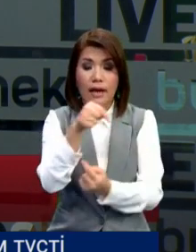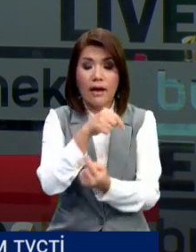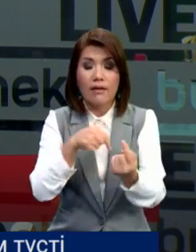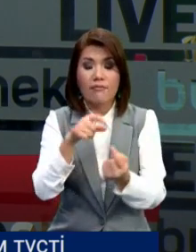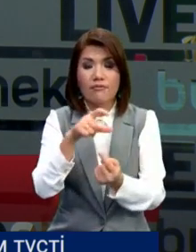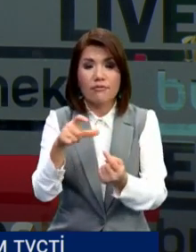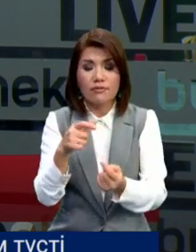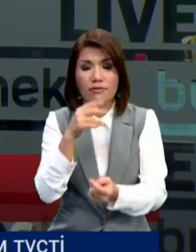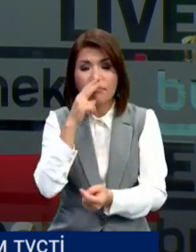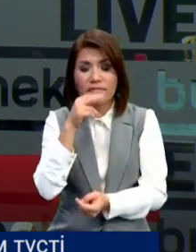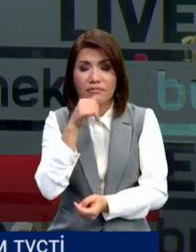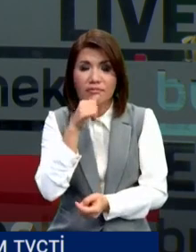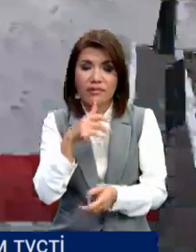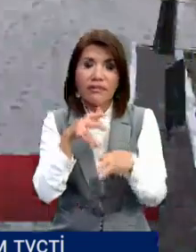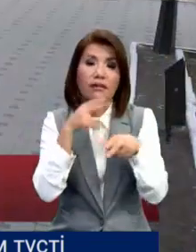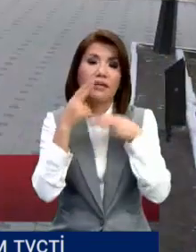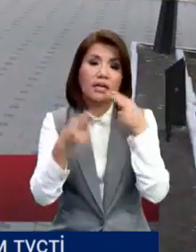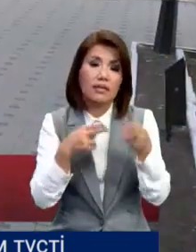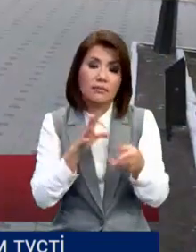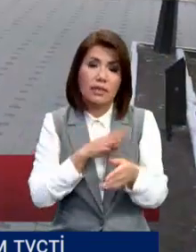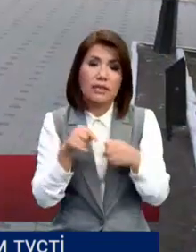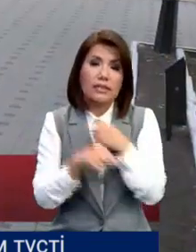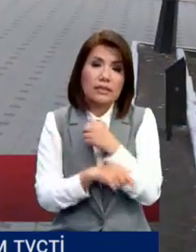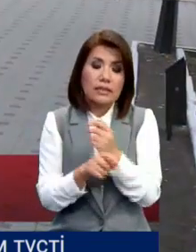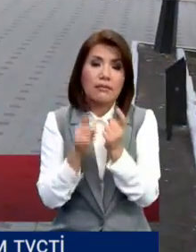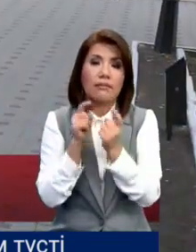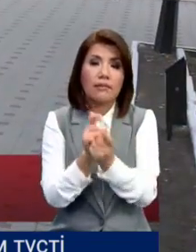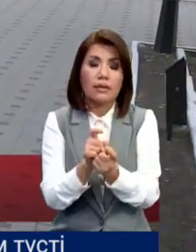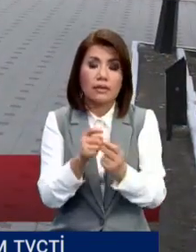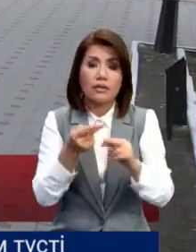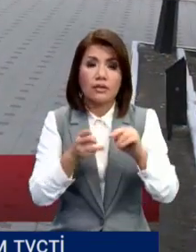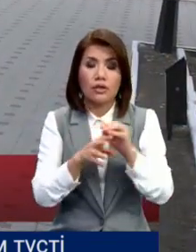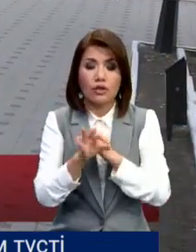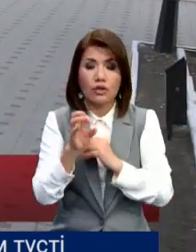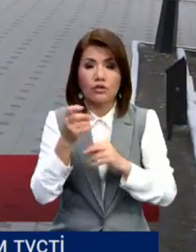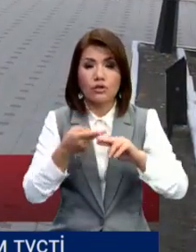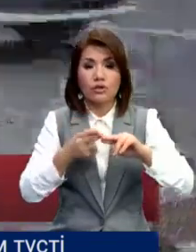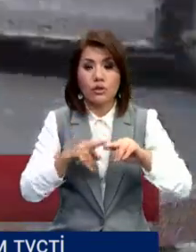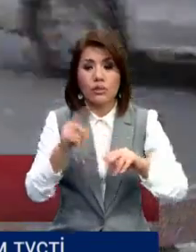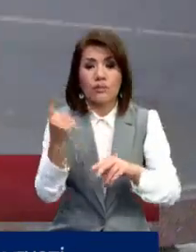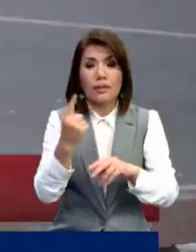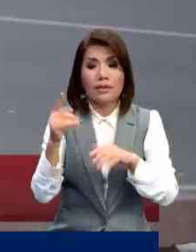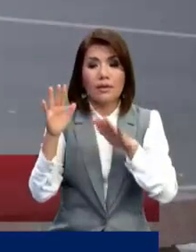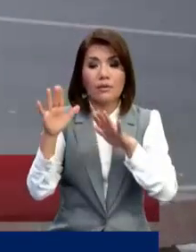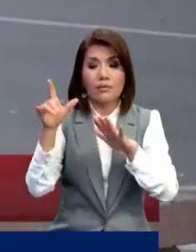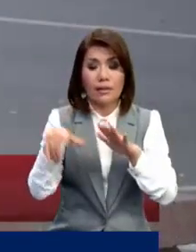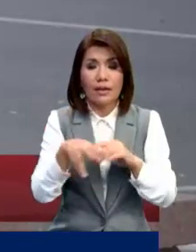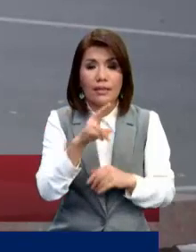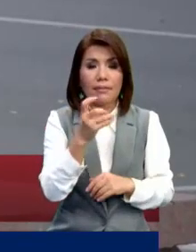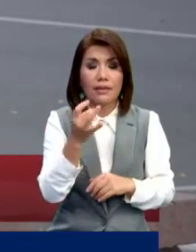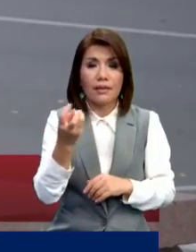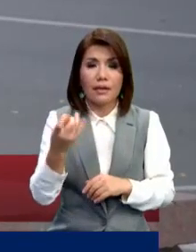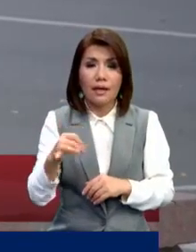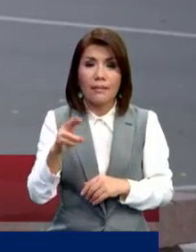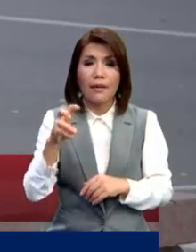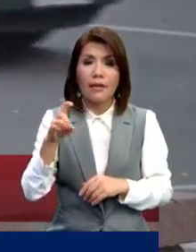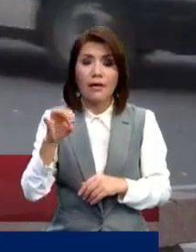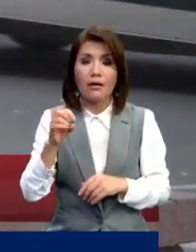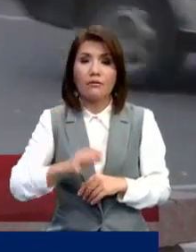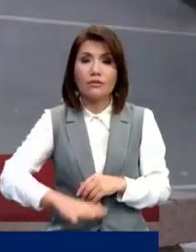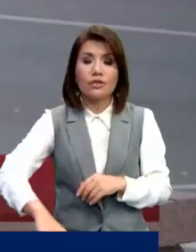осылай деп шағымданды. Олар сыбайлас жемқорлыққа қарсы іс-қимыл агенттігі төрағасының бірінші орынбасары Дмитрий Малаховқа